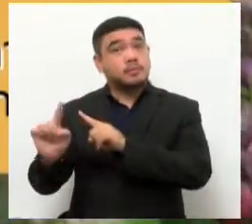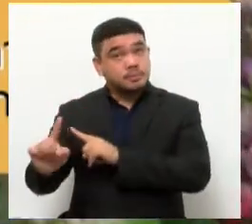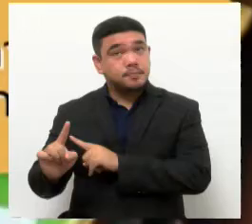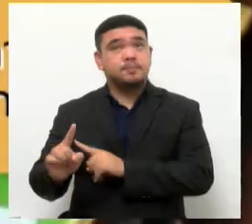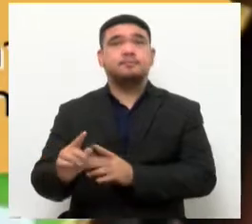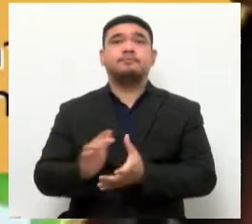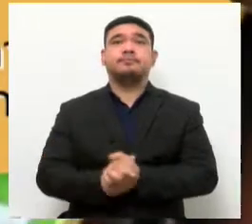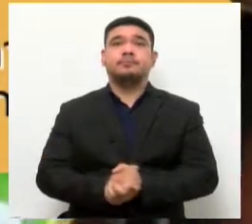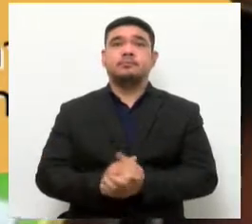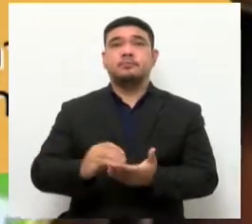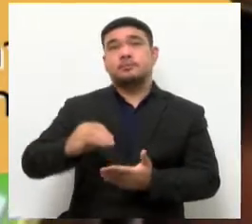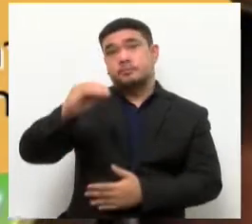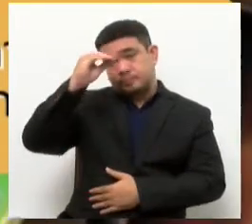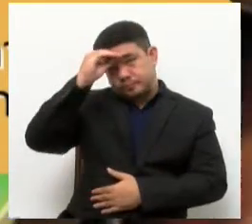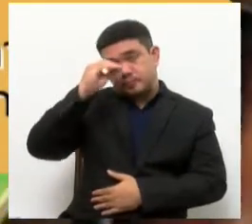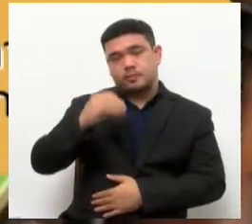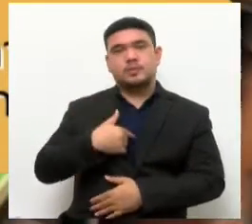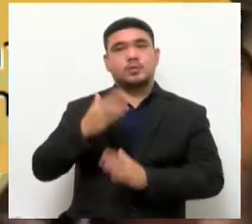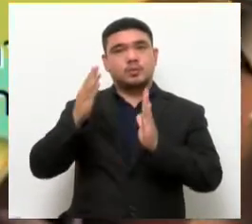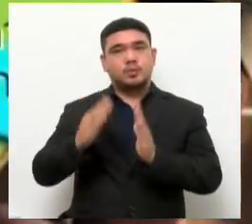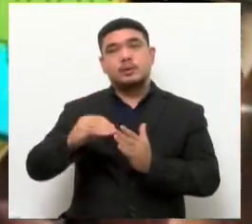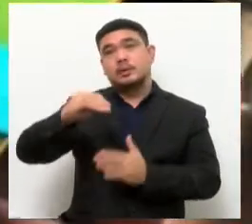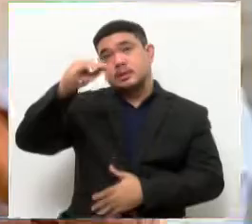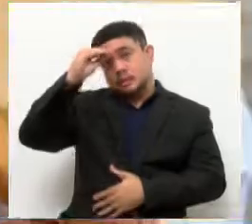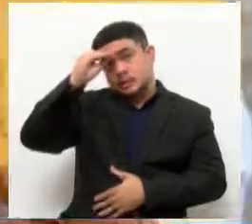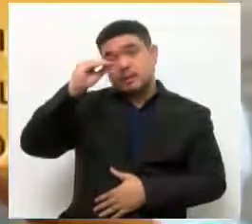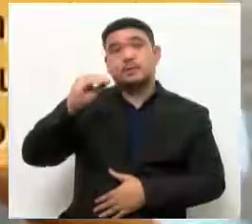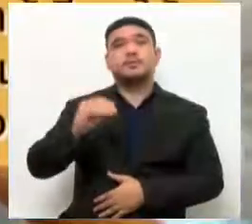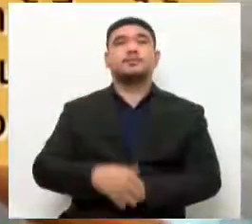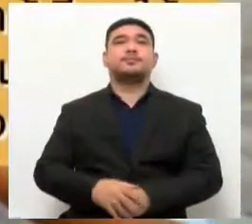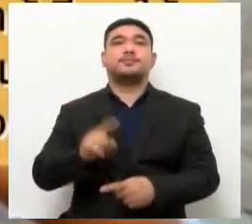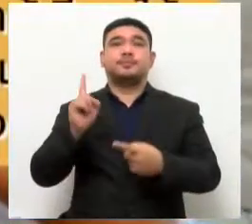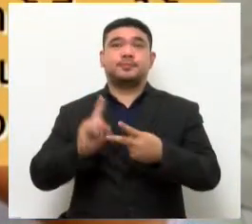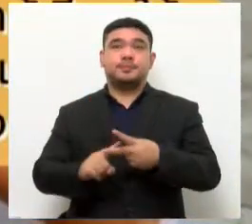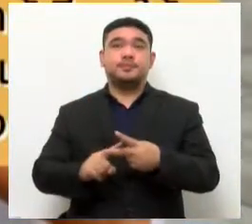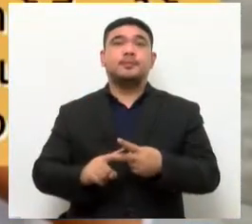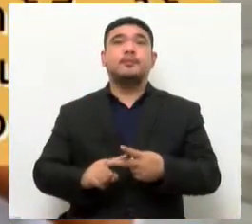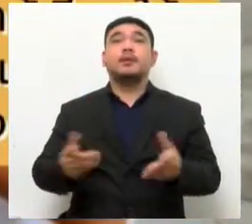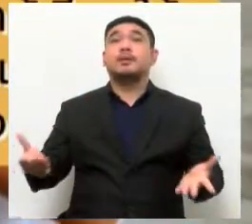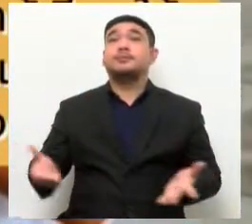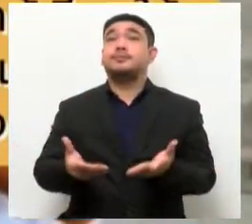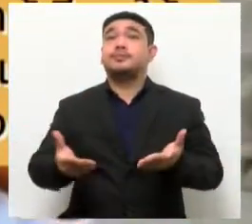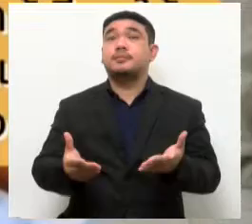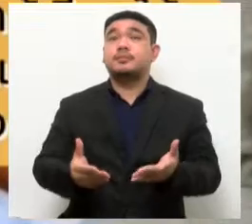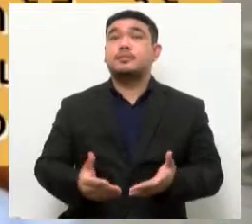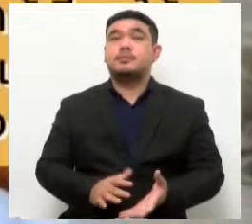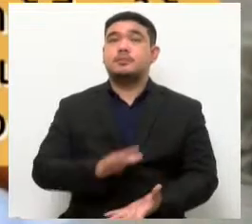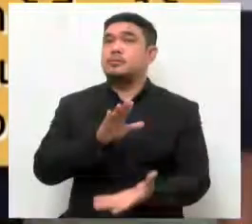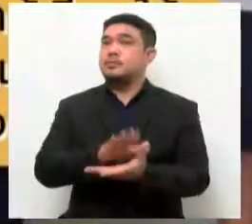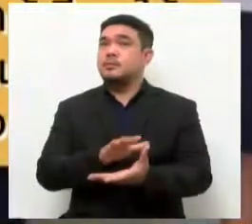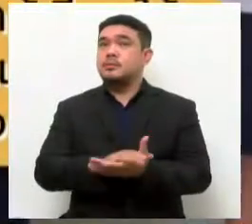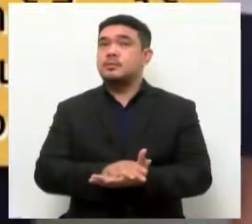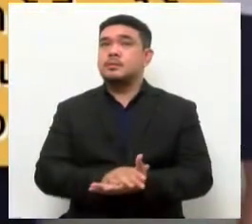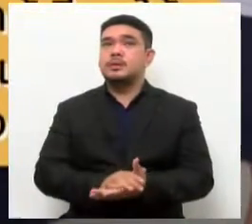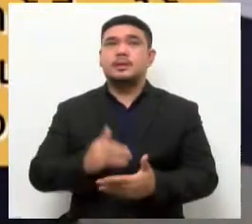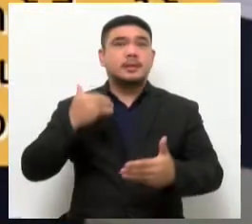ศึกษานักเรียนเป็นบุคคลแห่งการเรียนรู้ 2. ส่งเสริมสนับสนุนให้สถานศึกษาจั